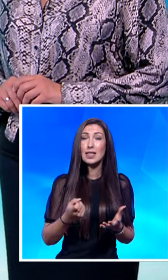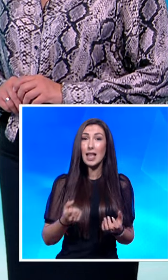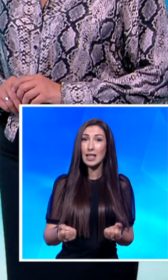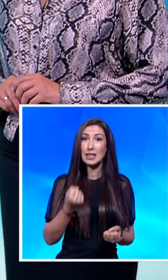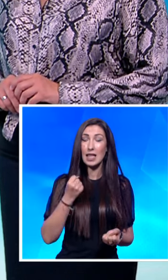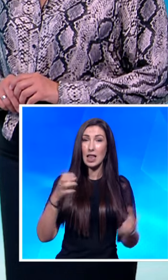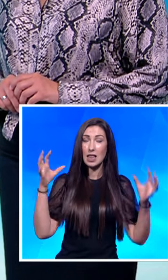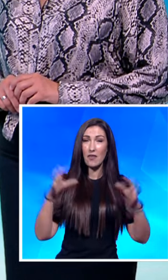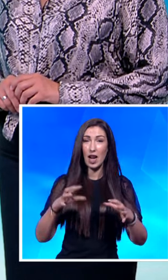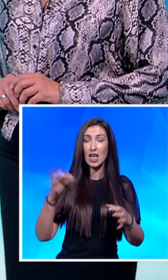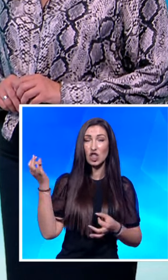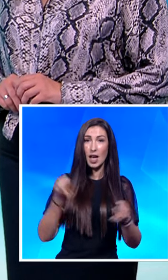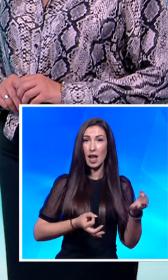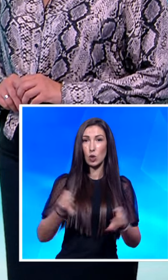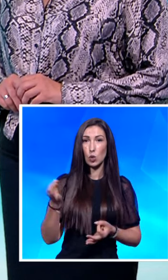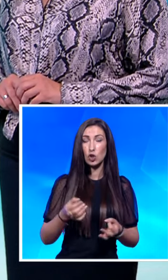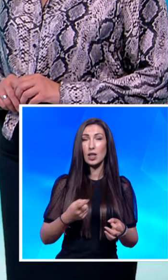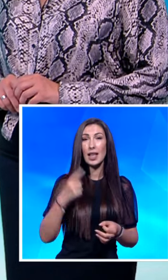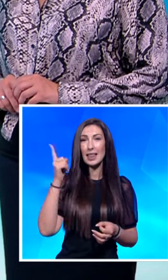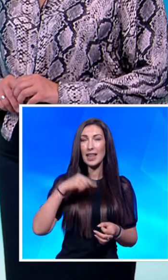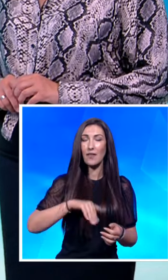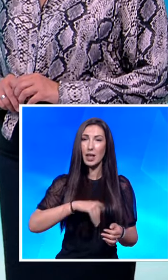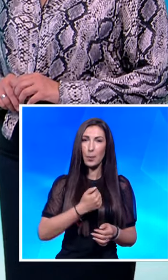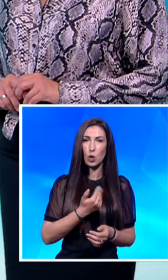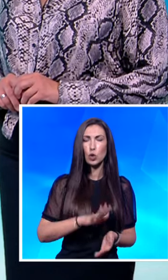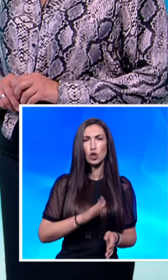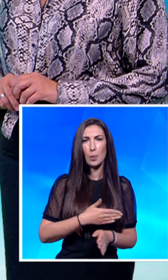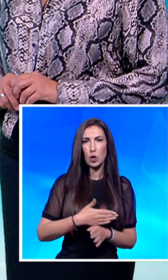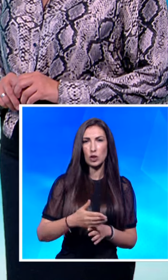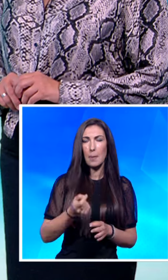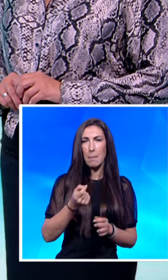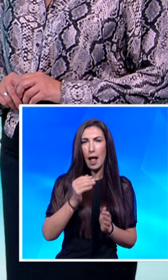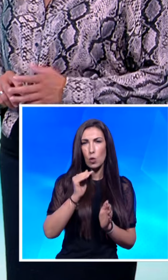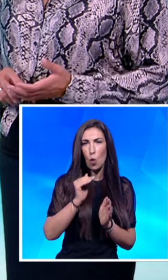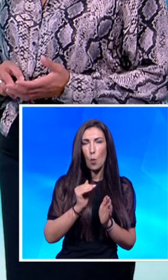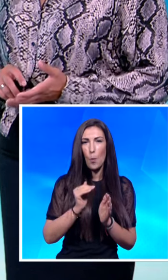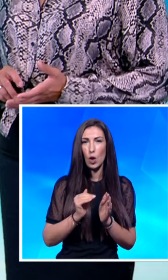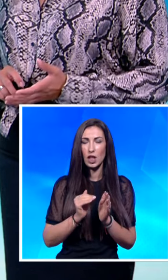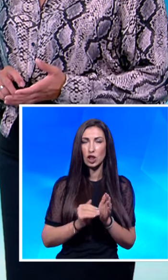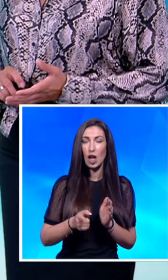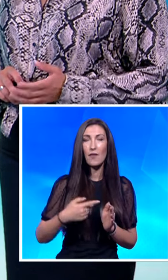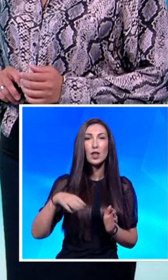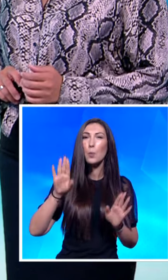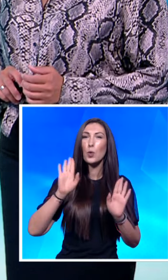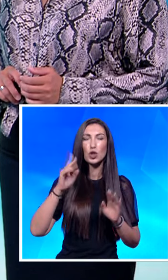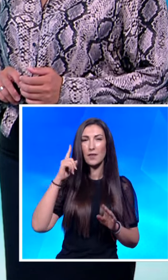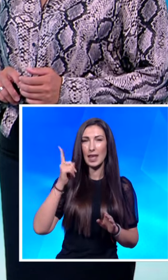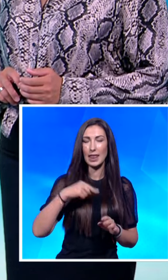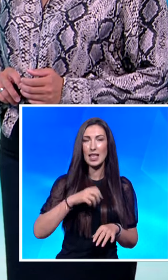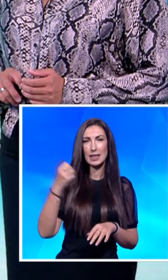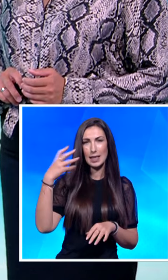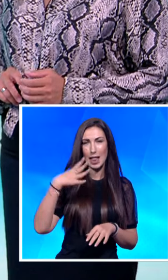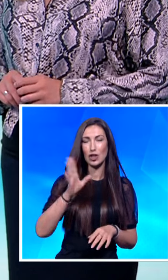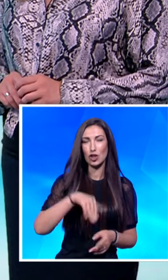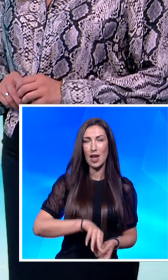интензивни явления и градушки. Дневните температури ще продължат плавно да се понижават. През почивните дни слънчевото време ще